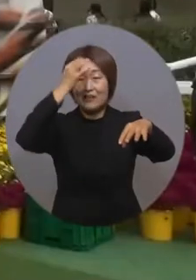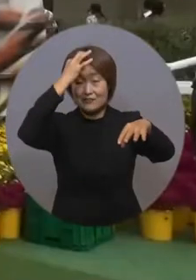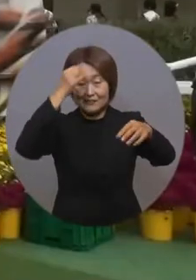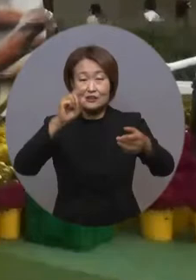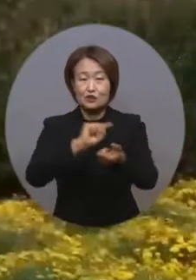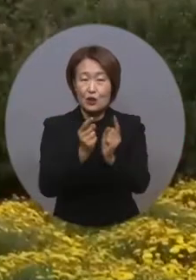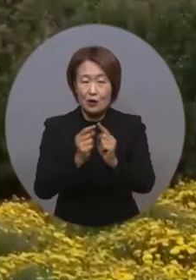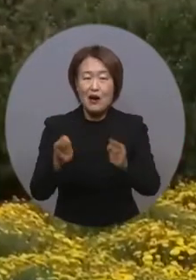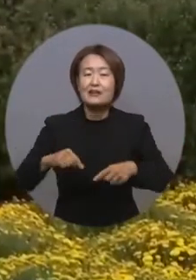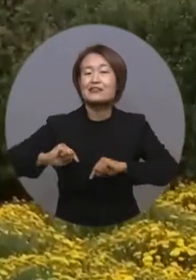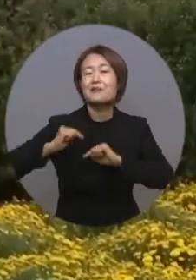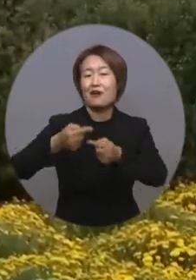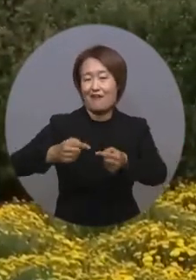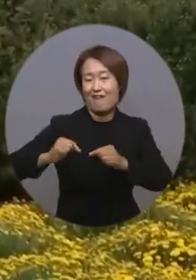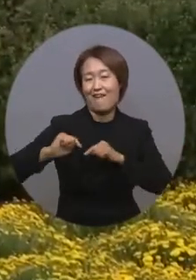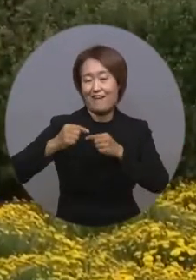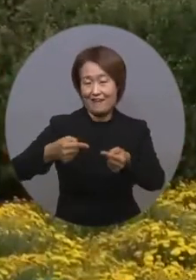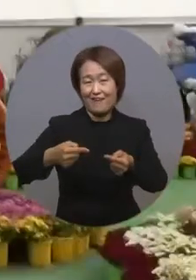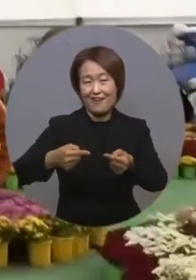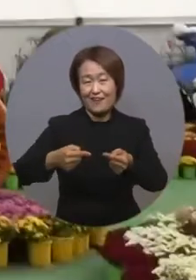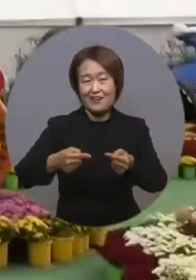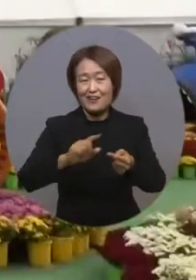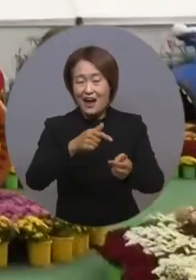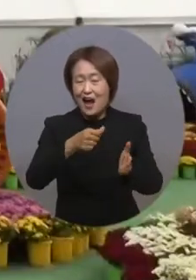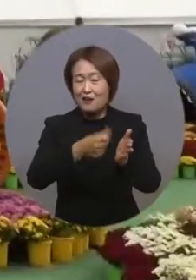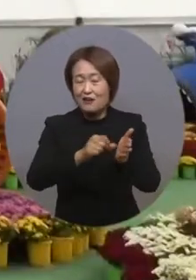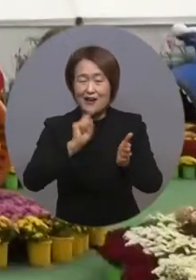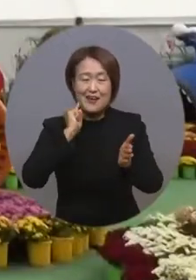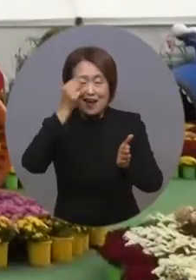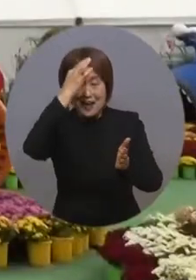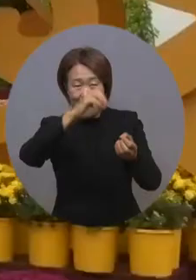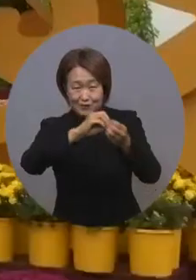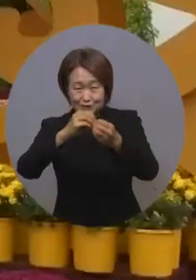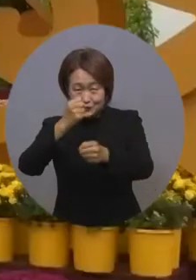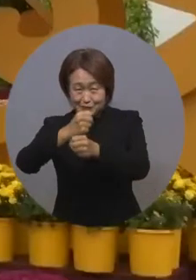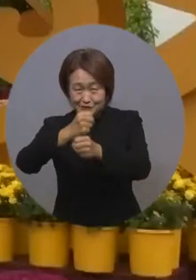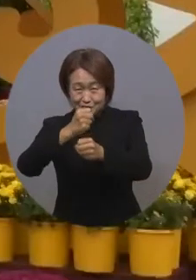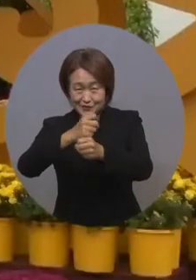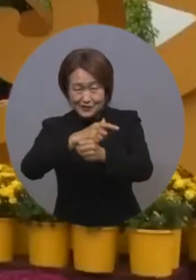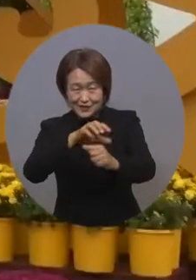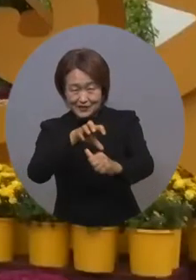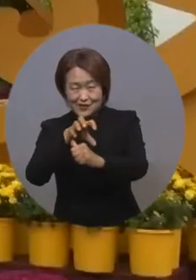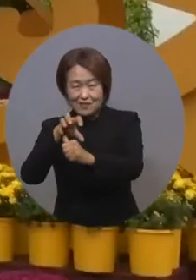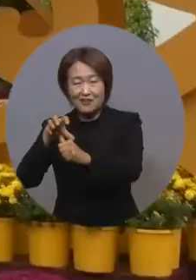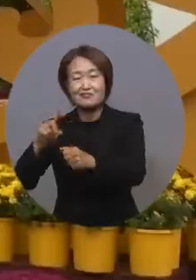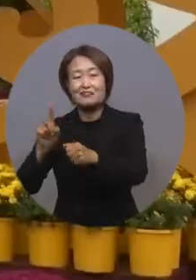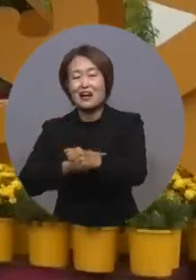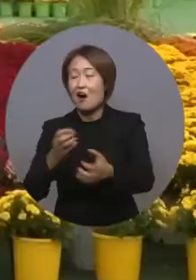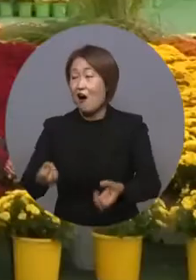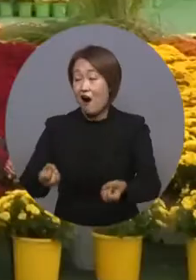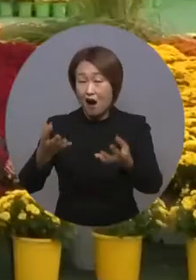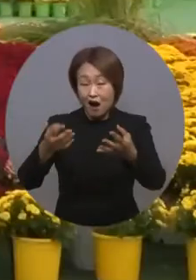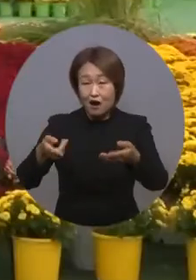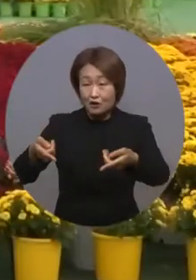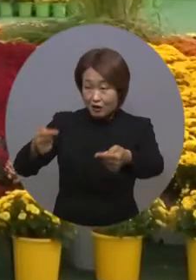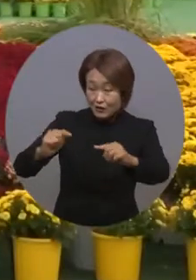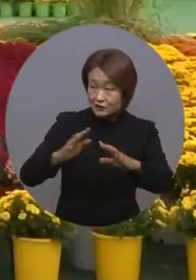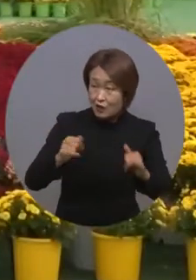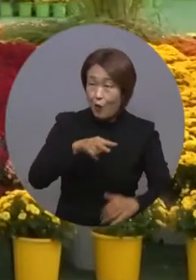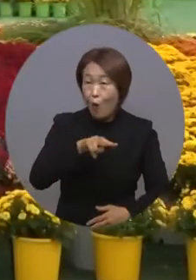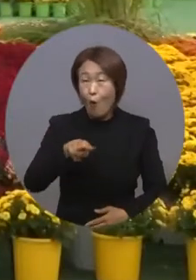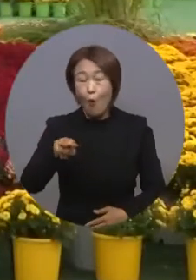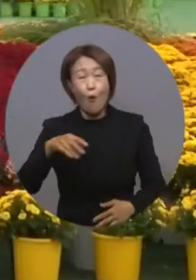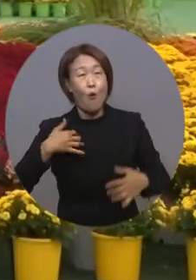정크아트존을 시작으로 각종 대형 조형물과 다양한 테마를 활용한 전시물을 통해 관광객들에게 화려한